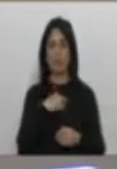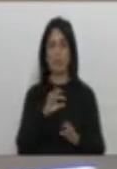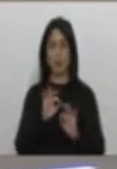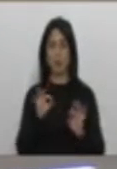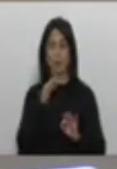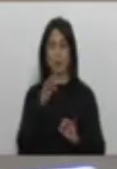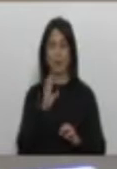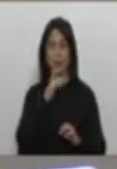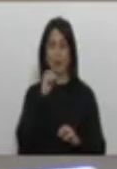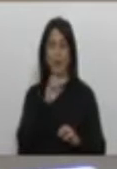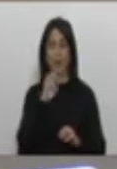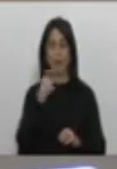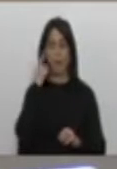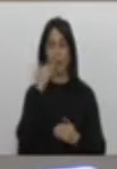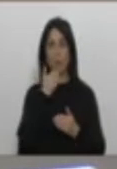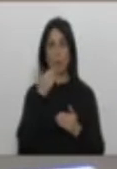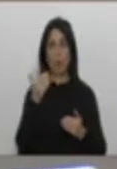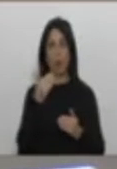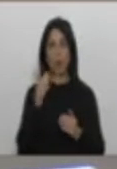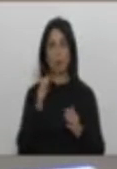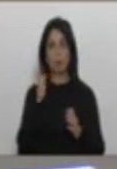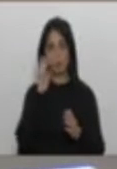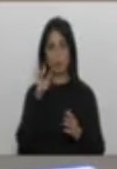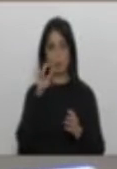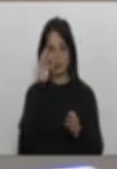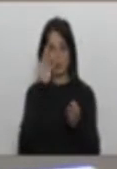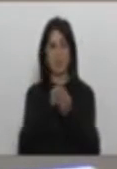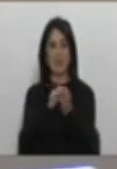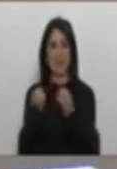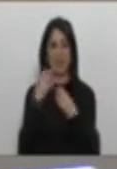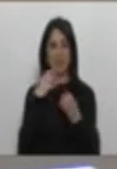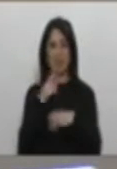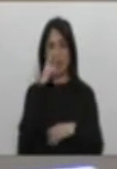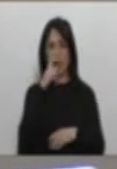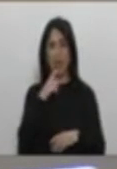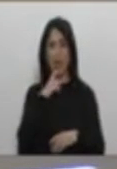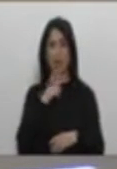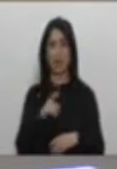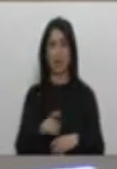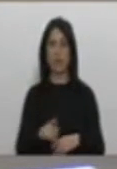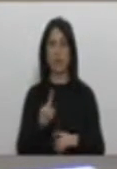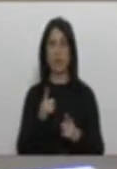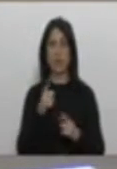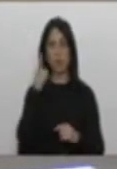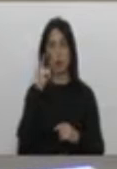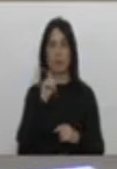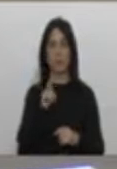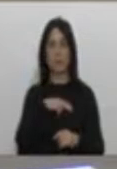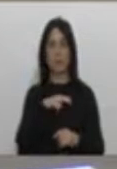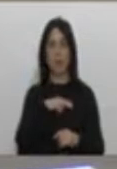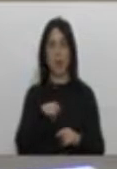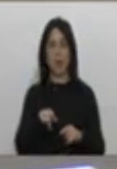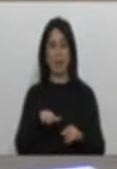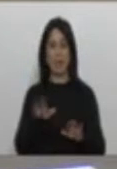რომ ქალბატონ ანა, მეგონა რომ ბოლოში დაგწყევლიდით და გაუგებარია, რატომ გონიათ, რომ პარლამენტის ტრიბუნა